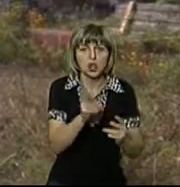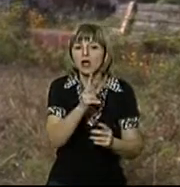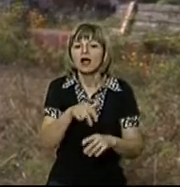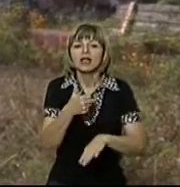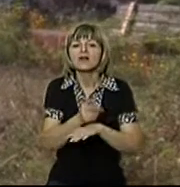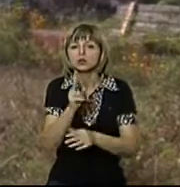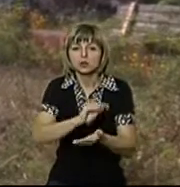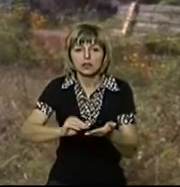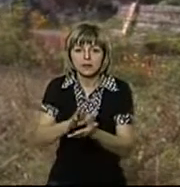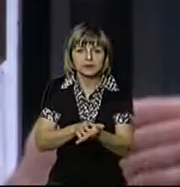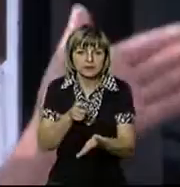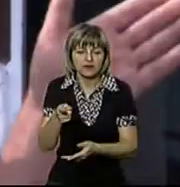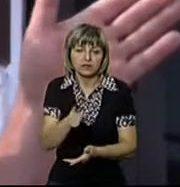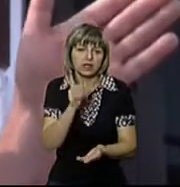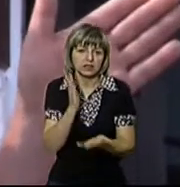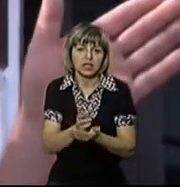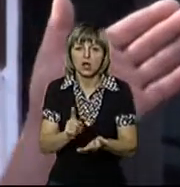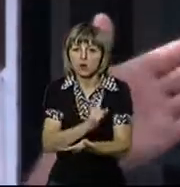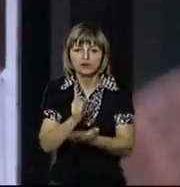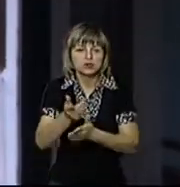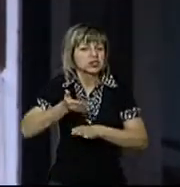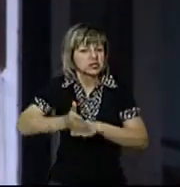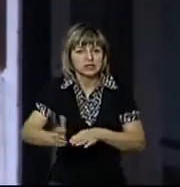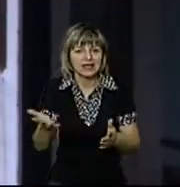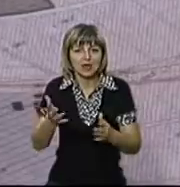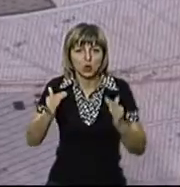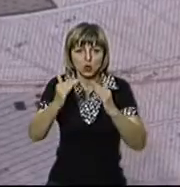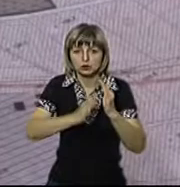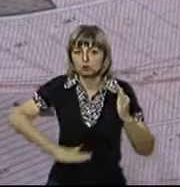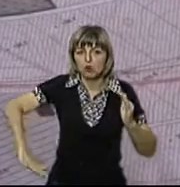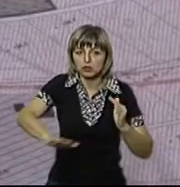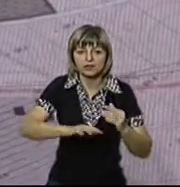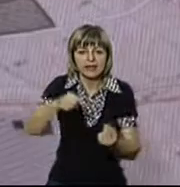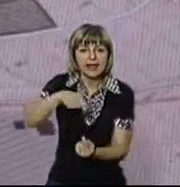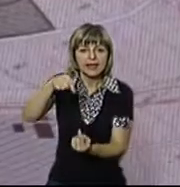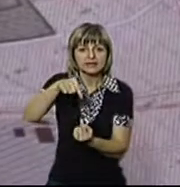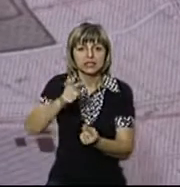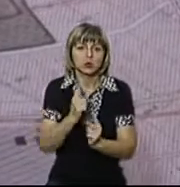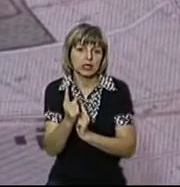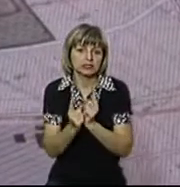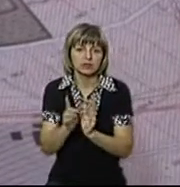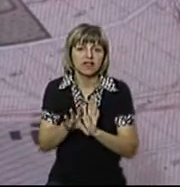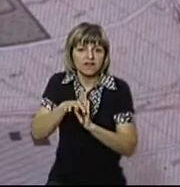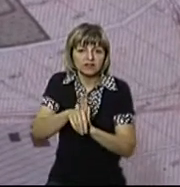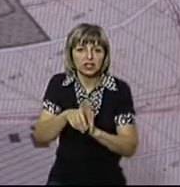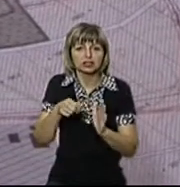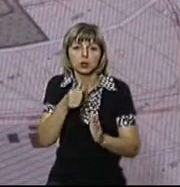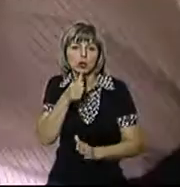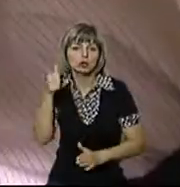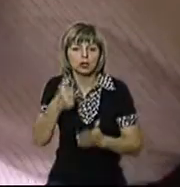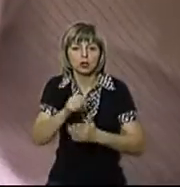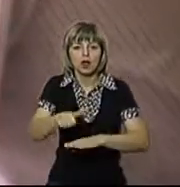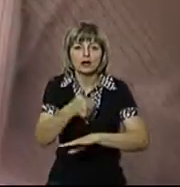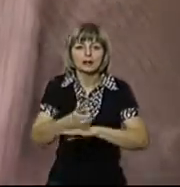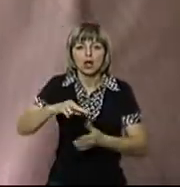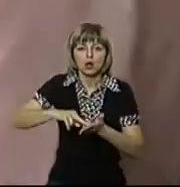бути невід'ємною частиною якогось подвір'я. Згідно із змінами, внесеними торік до генерального